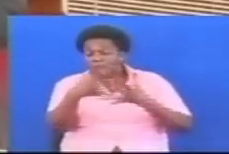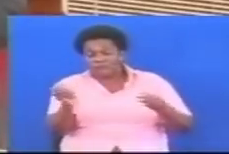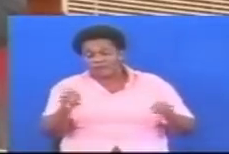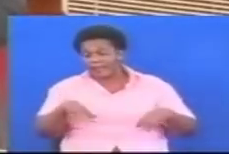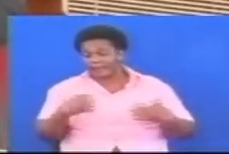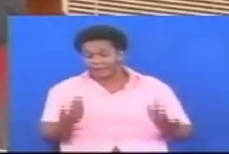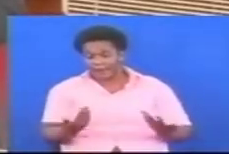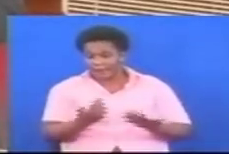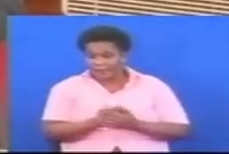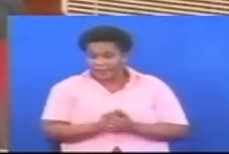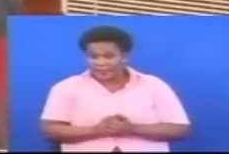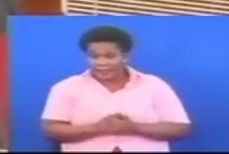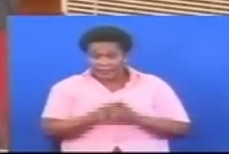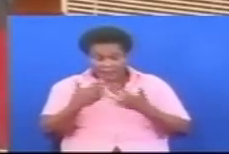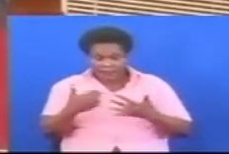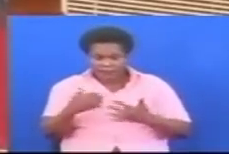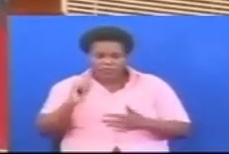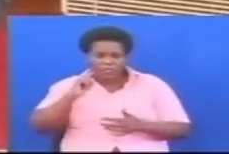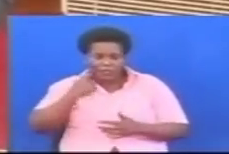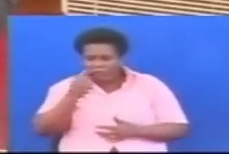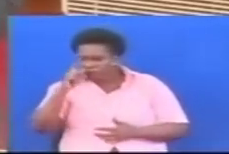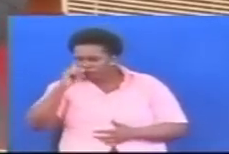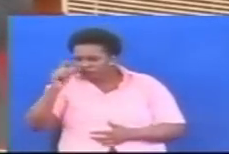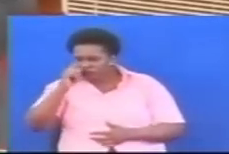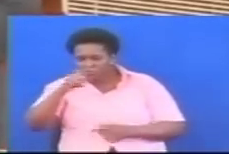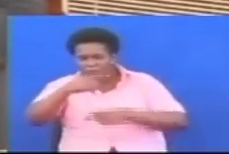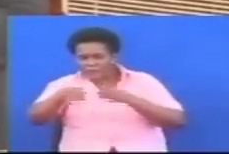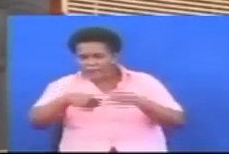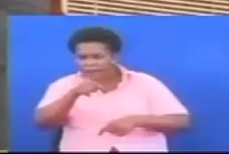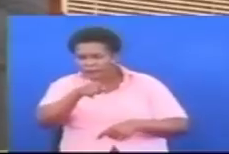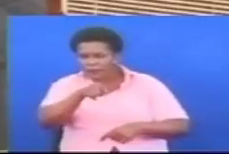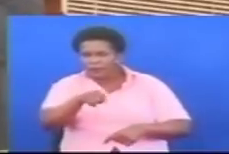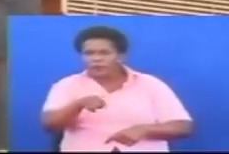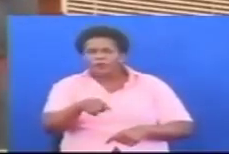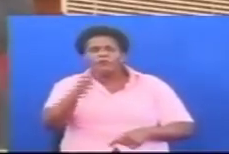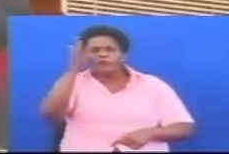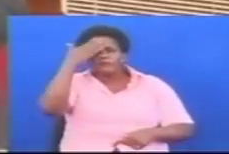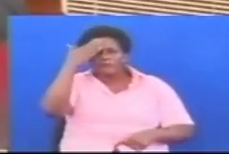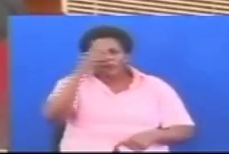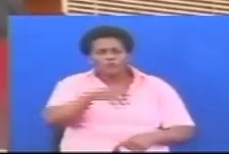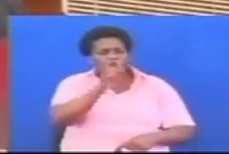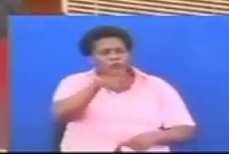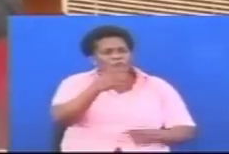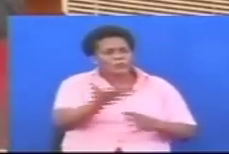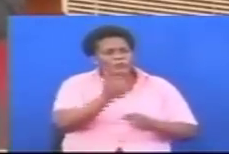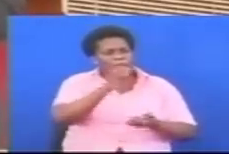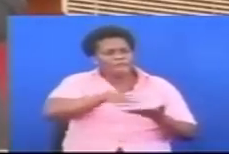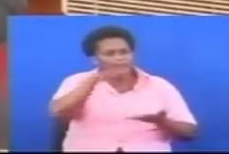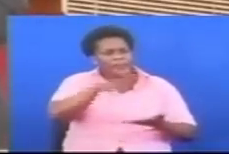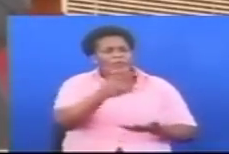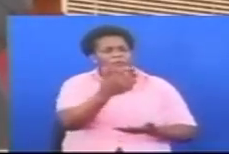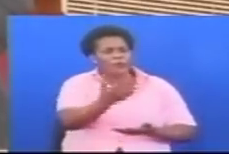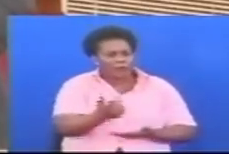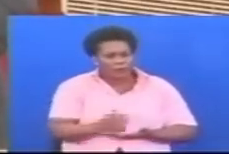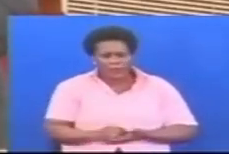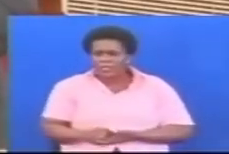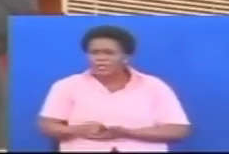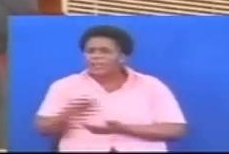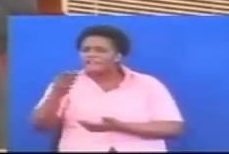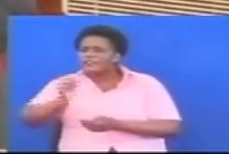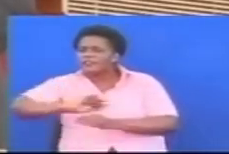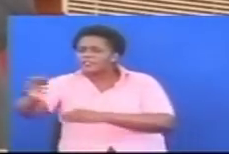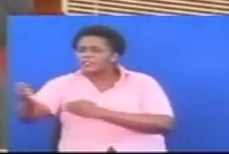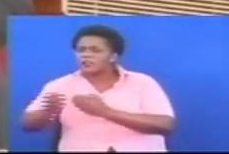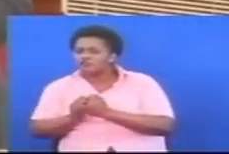biashara kwa mradi huo inajulikana wanufaikaji ni wangapi, kwa muda gani, na uwekezaji huo utakuwa umerejesha fedha hizo kwa